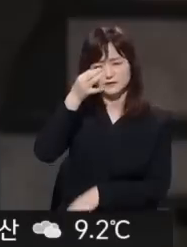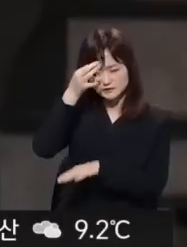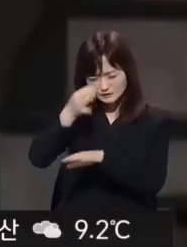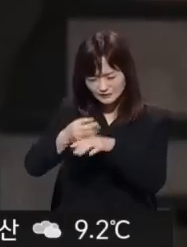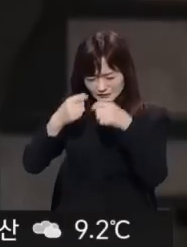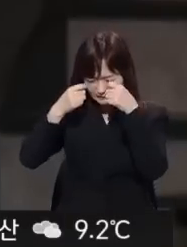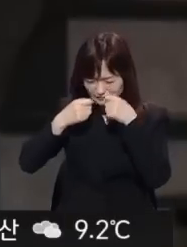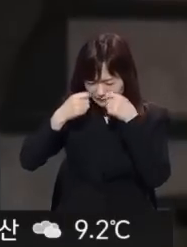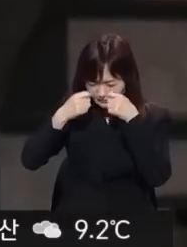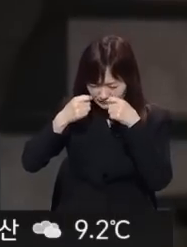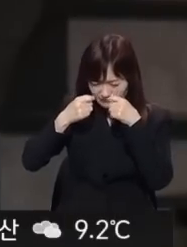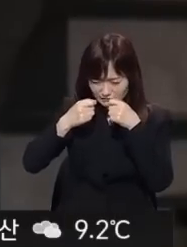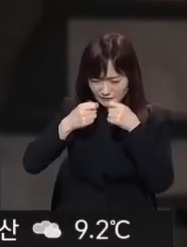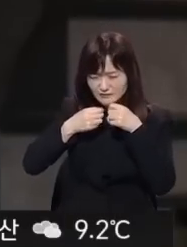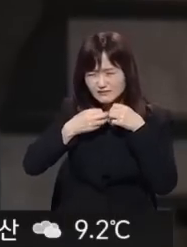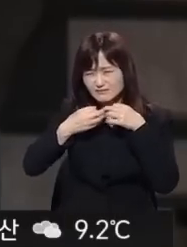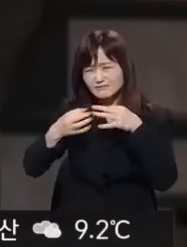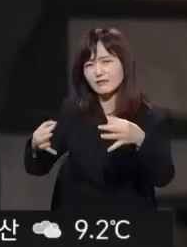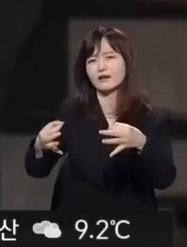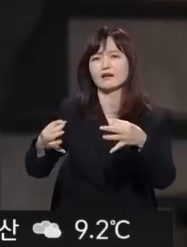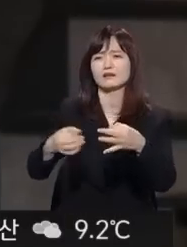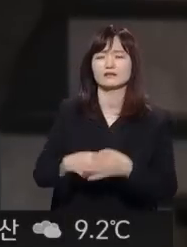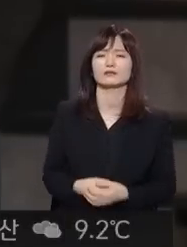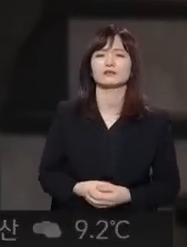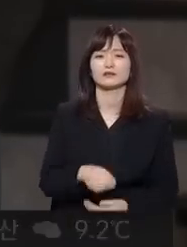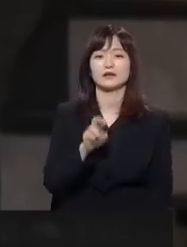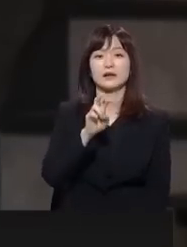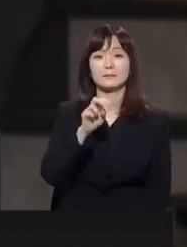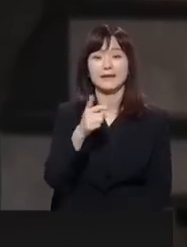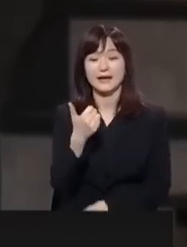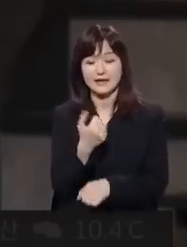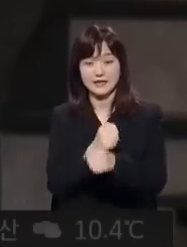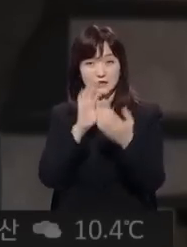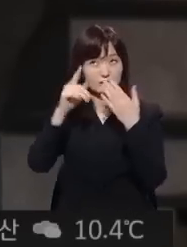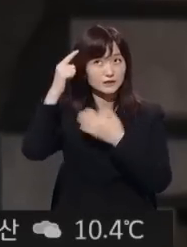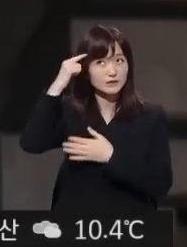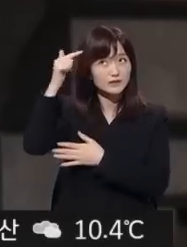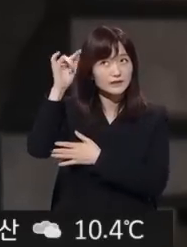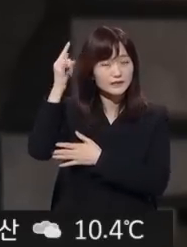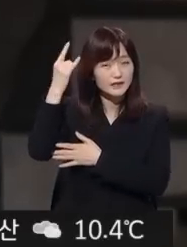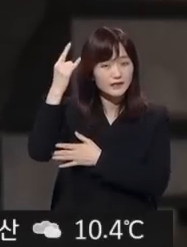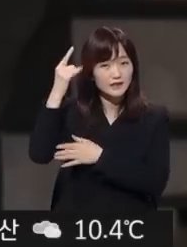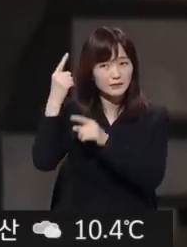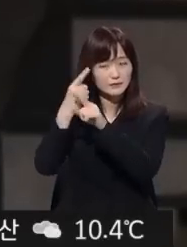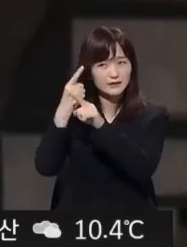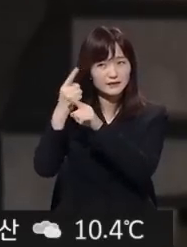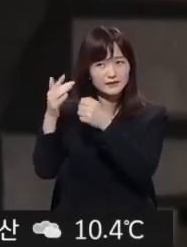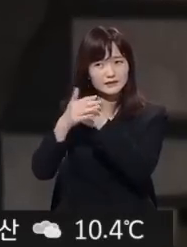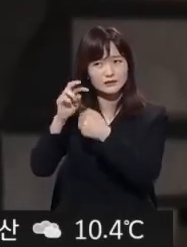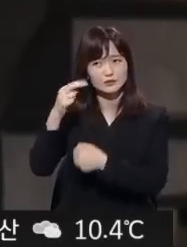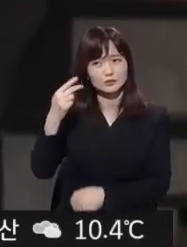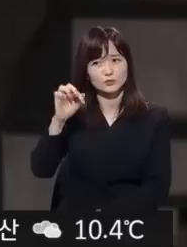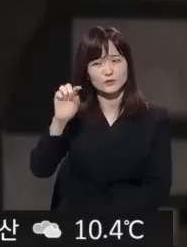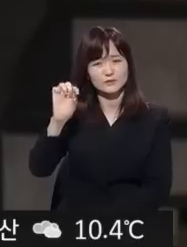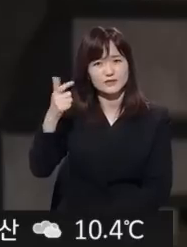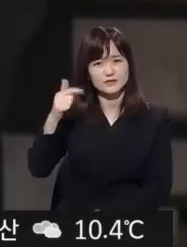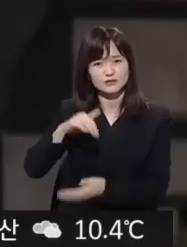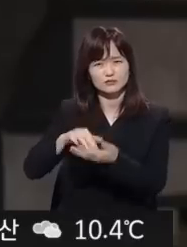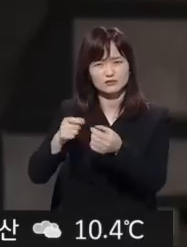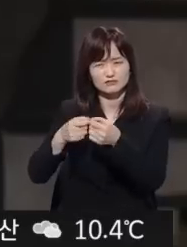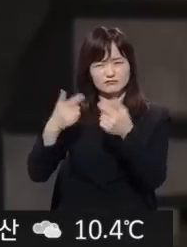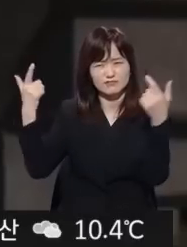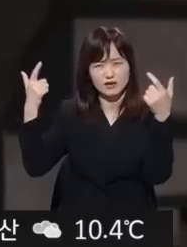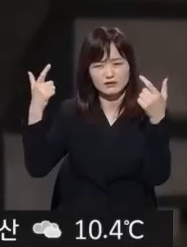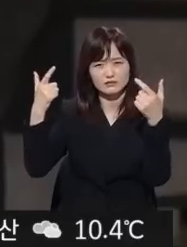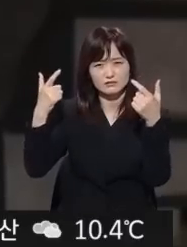바닥에서 괴성을 지르고 뭐 이런 거는 마약을 한 후에 당연히 뇌의 변해가 있기 때문에 도파민이 몇 십대로 이제 커지기